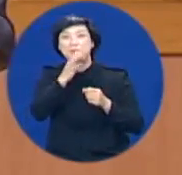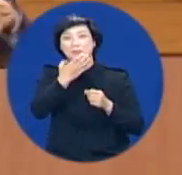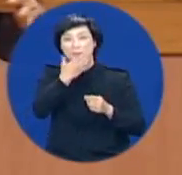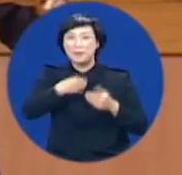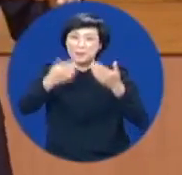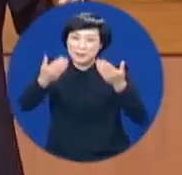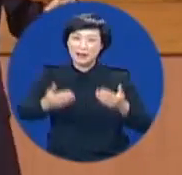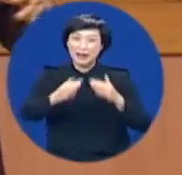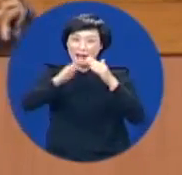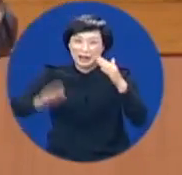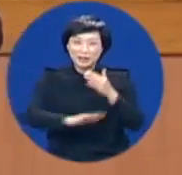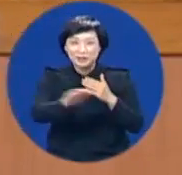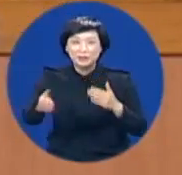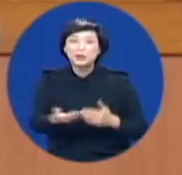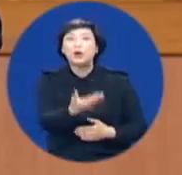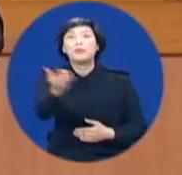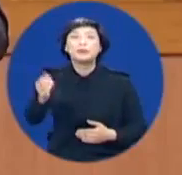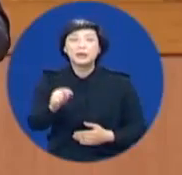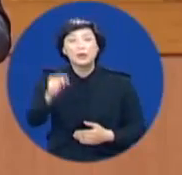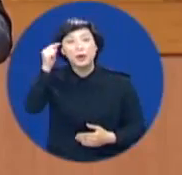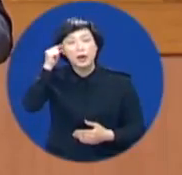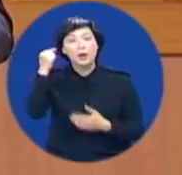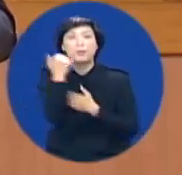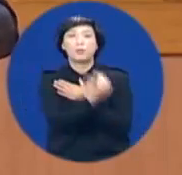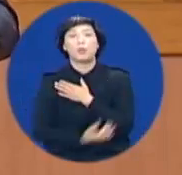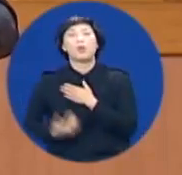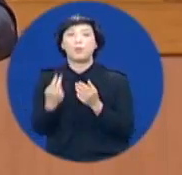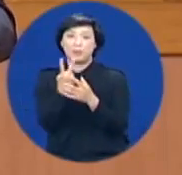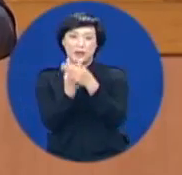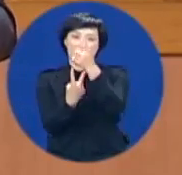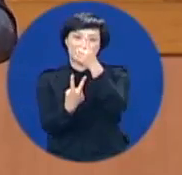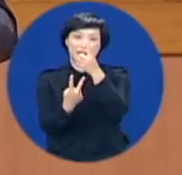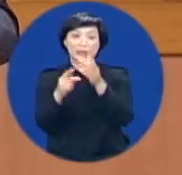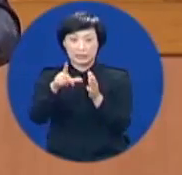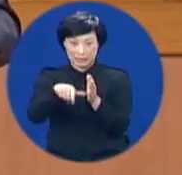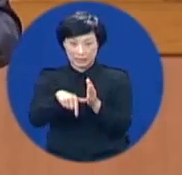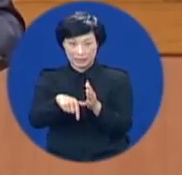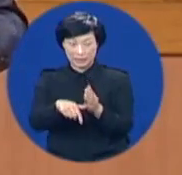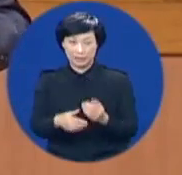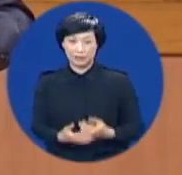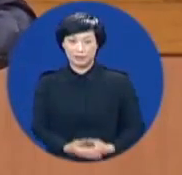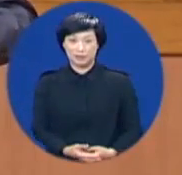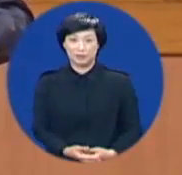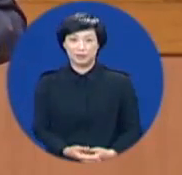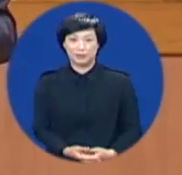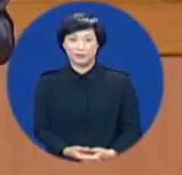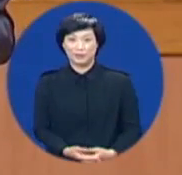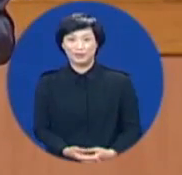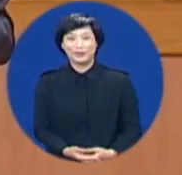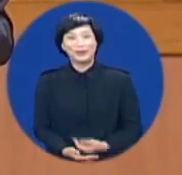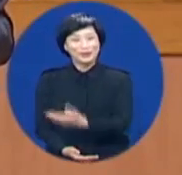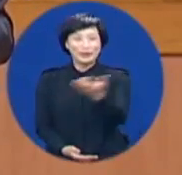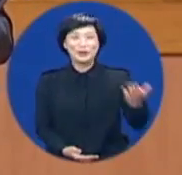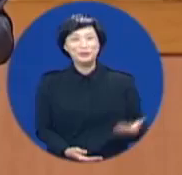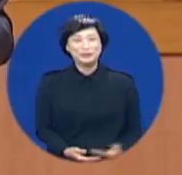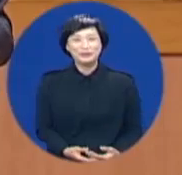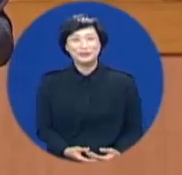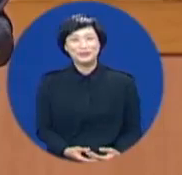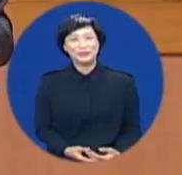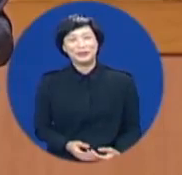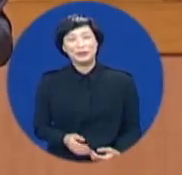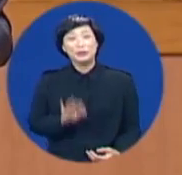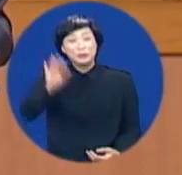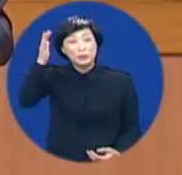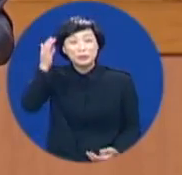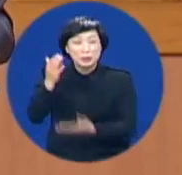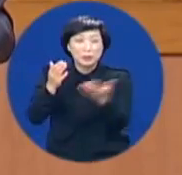가정이 바로 한 몸이 되었을 때 한 몸. 근데 요새 한 몸으로 생각 않잖아요.